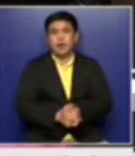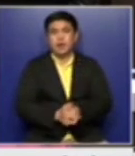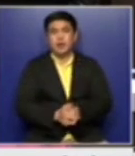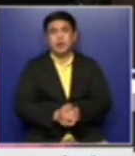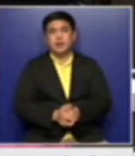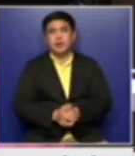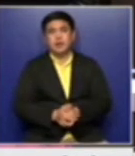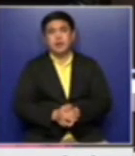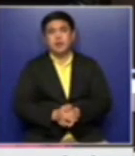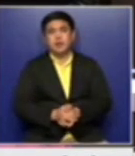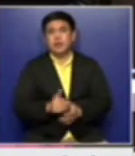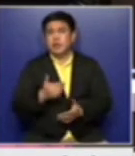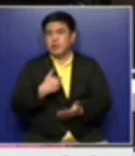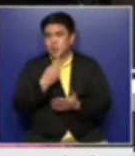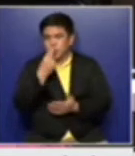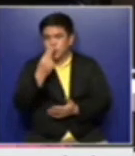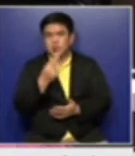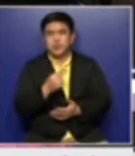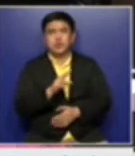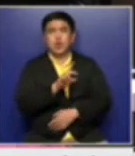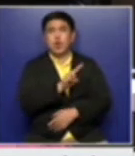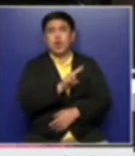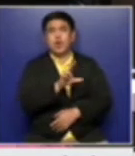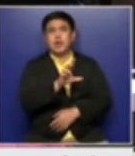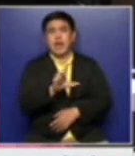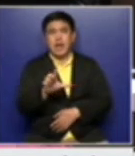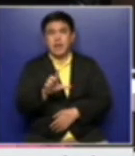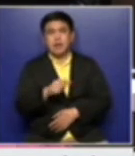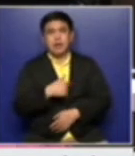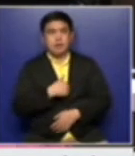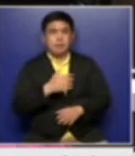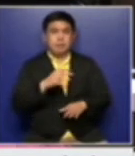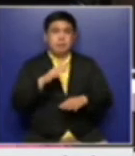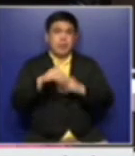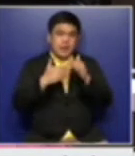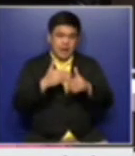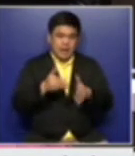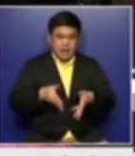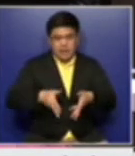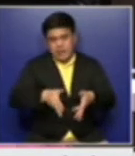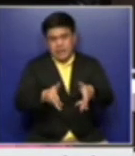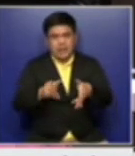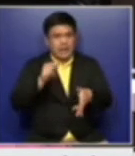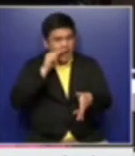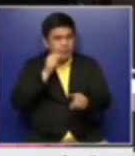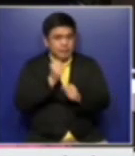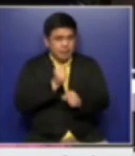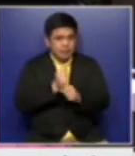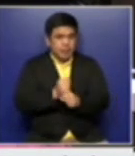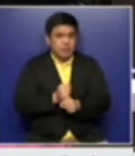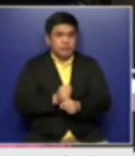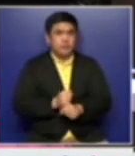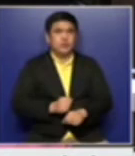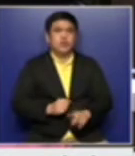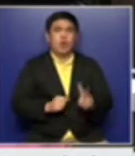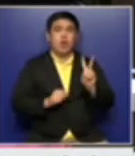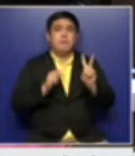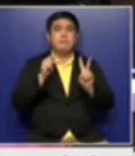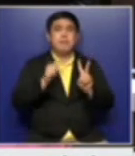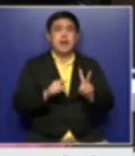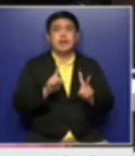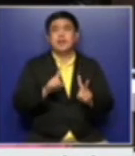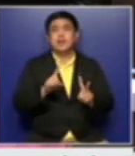กาเพียง200ล้านบาทและอุดหนุนการก่อสร้างปรับปรุงพัฒนาแหล่งน้ำในจำนวน